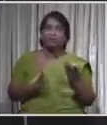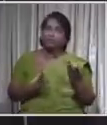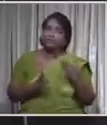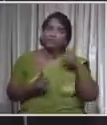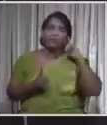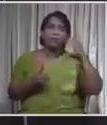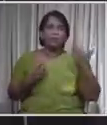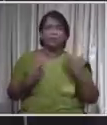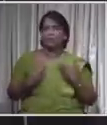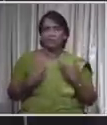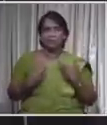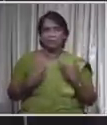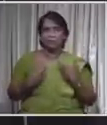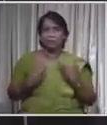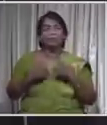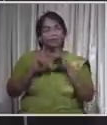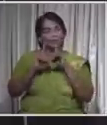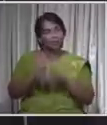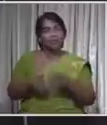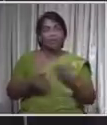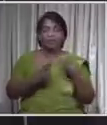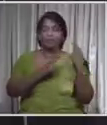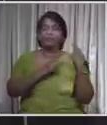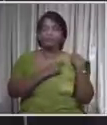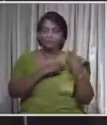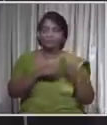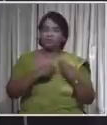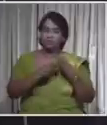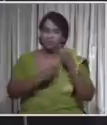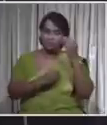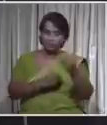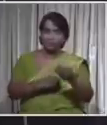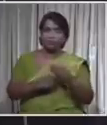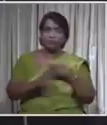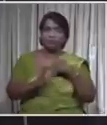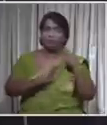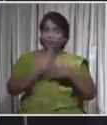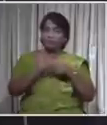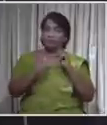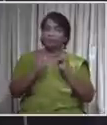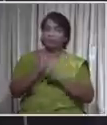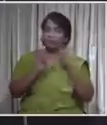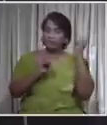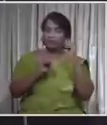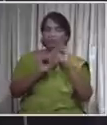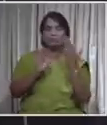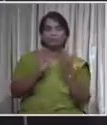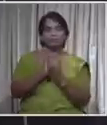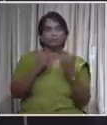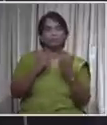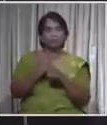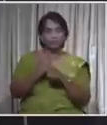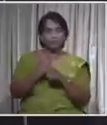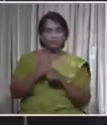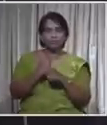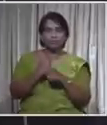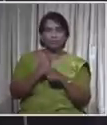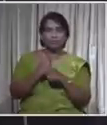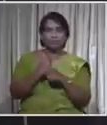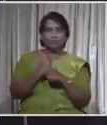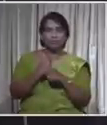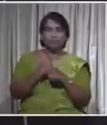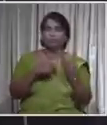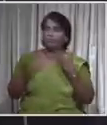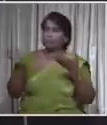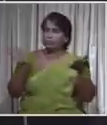අපි දන්නේ නැහැ ඉතින් ඒක නිසා අපේ යුතුයකම අපි ඉෂ්ට කරමු අපි ජාතික ප්‍රතිපත්තියක් හදමු මේ ඔක්කොම එකව කරමු අනුර කුමාර් දේශසේන නායක